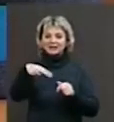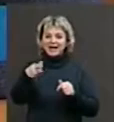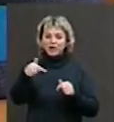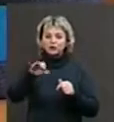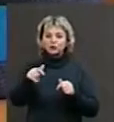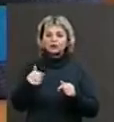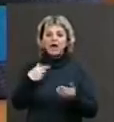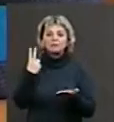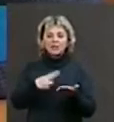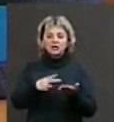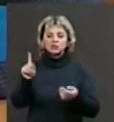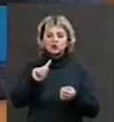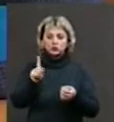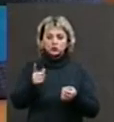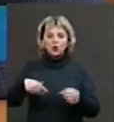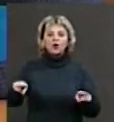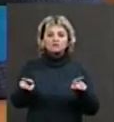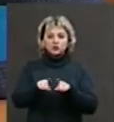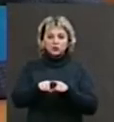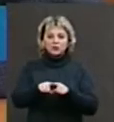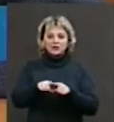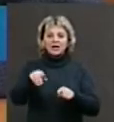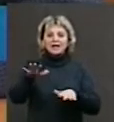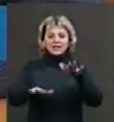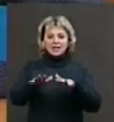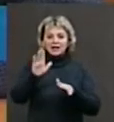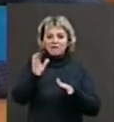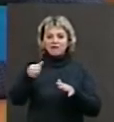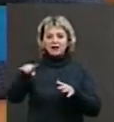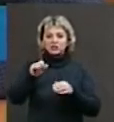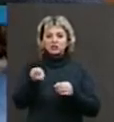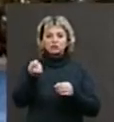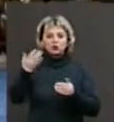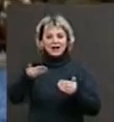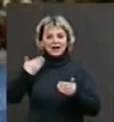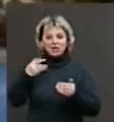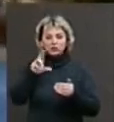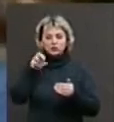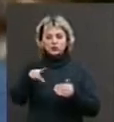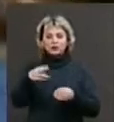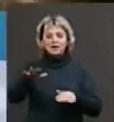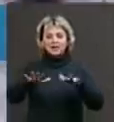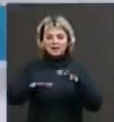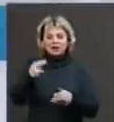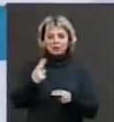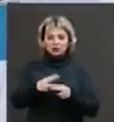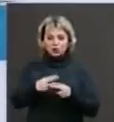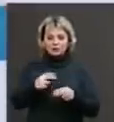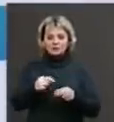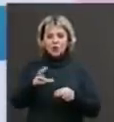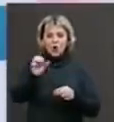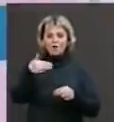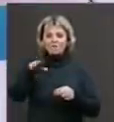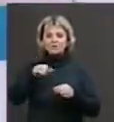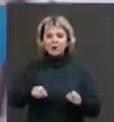Нам доказали, что все-таки килограмм ваты чуть легче, чем килограмм железа.